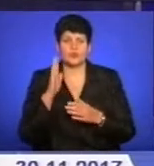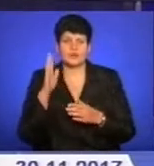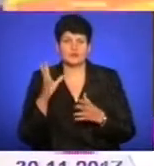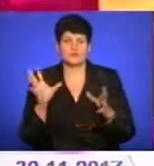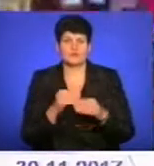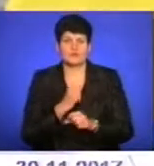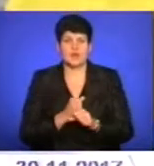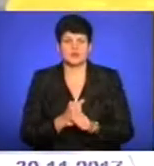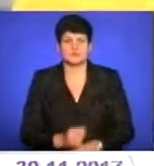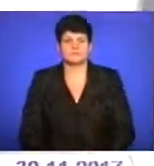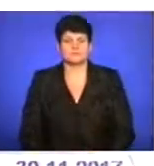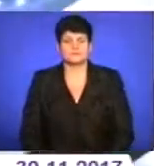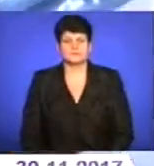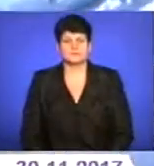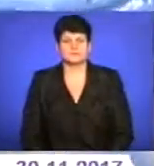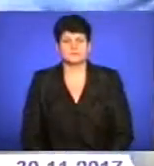співпрацю.